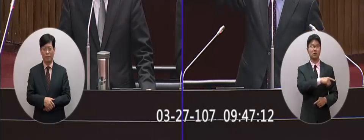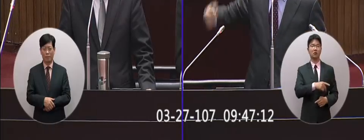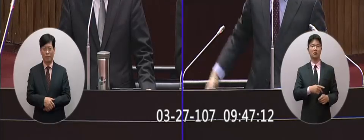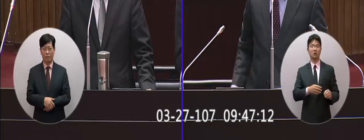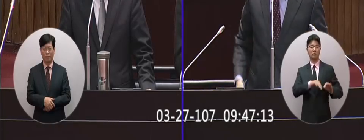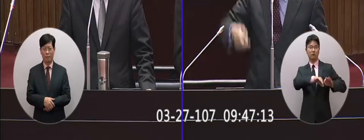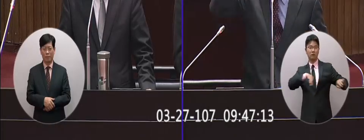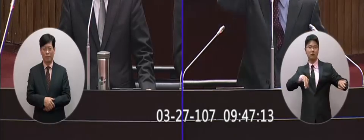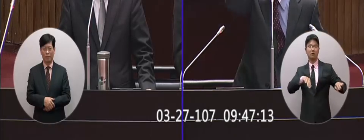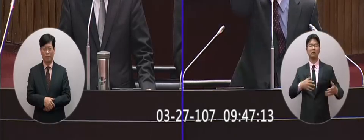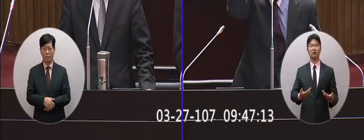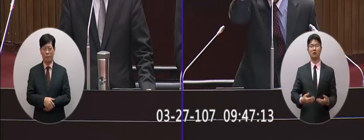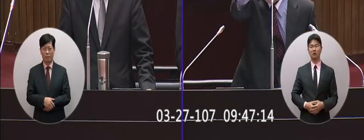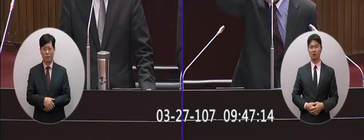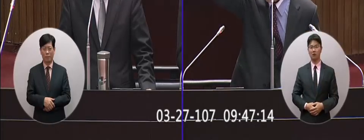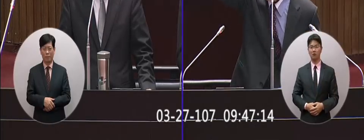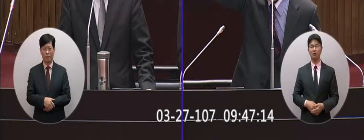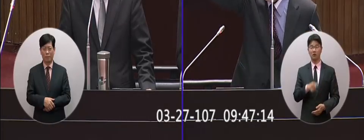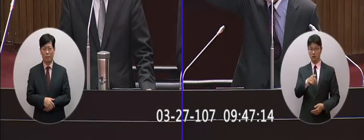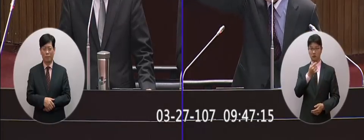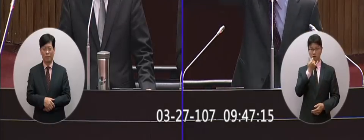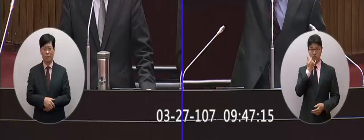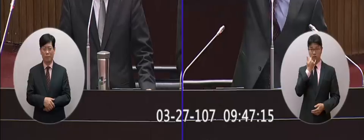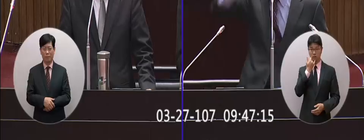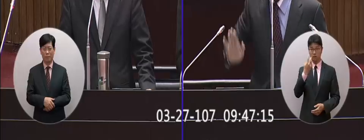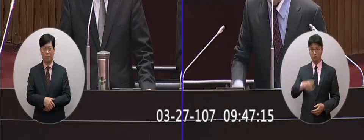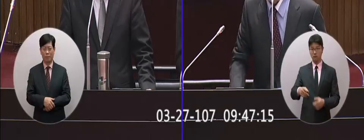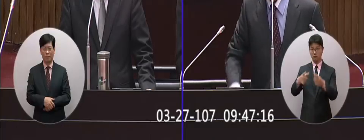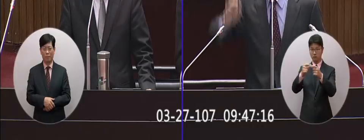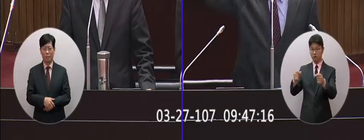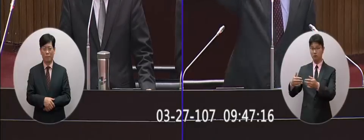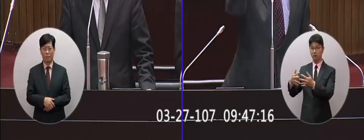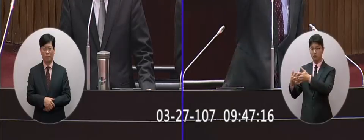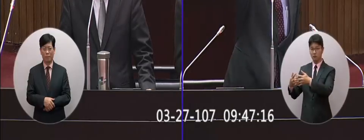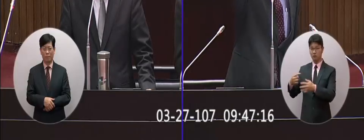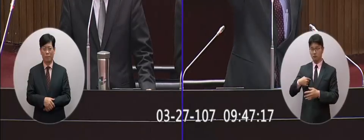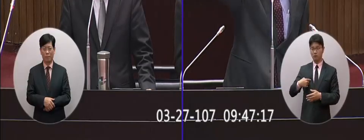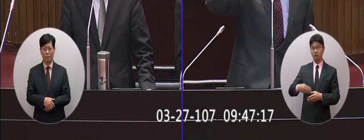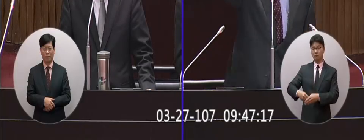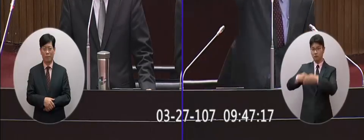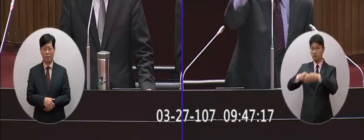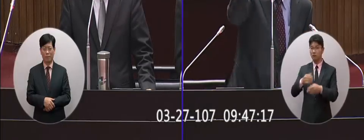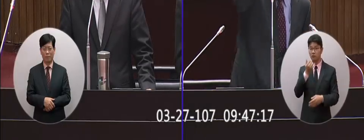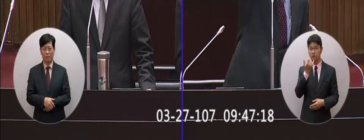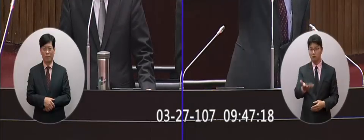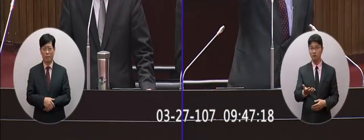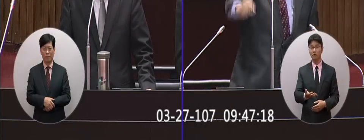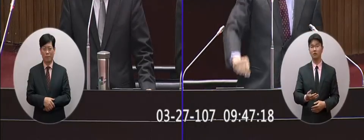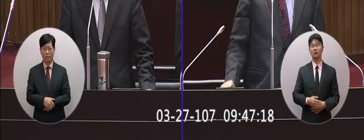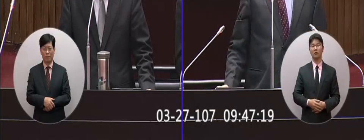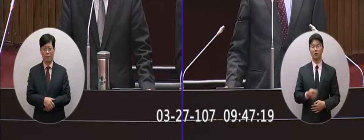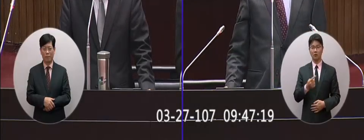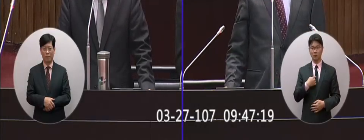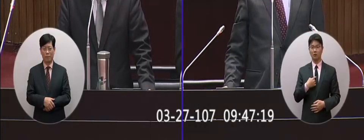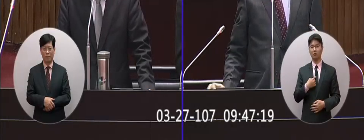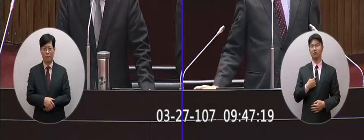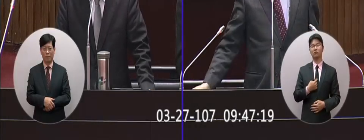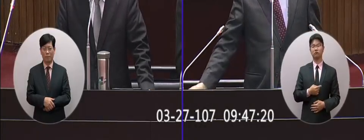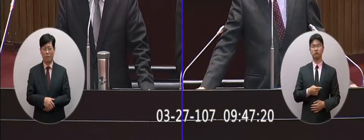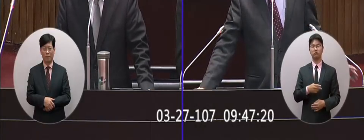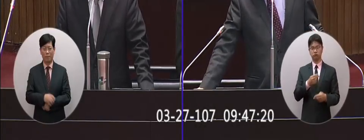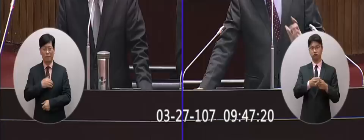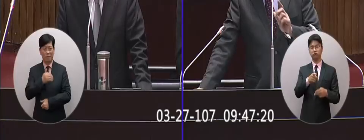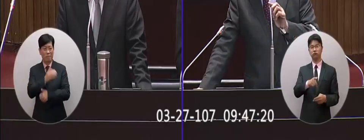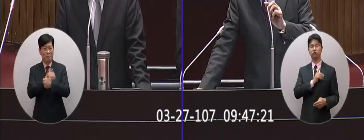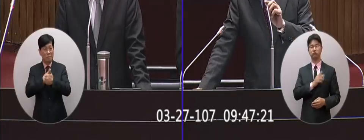不要跟台湾来建交。你有办法美国跟日本来跟台湾建交，我永远跟随你台独的工作者这样走。